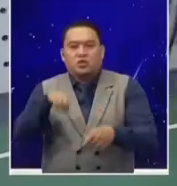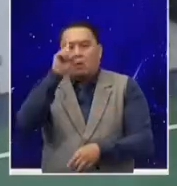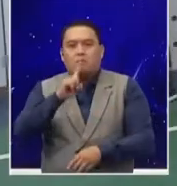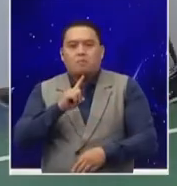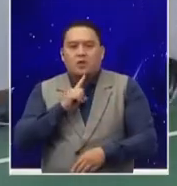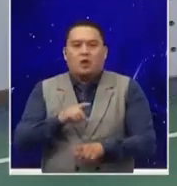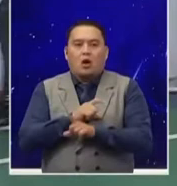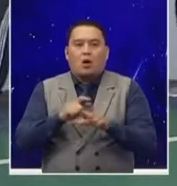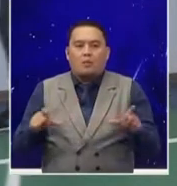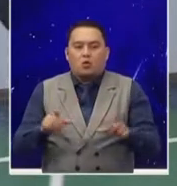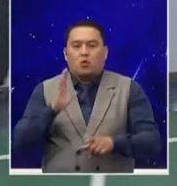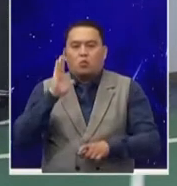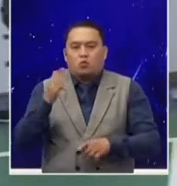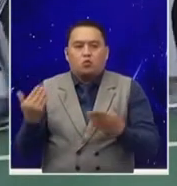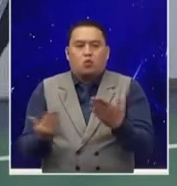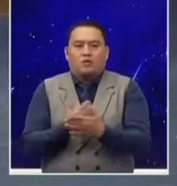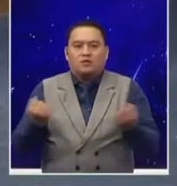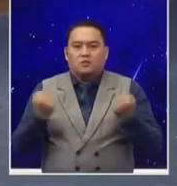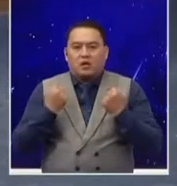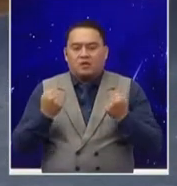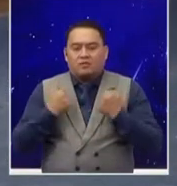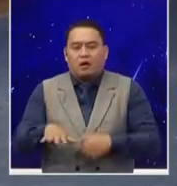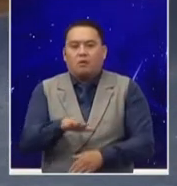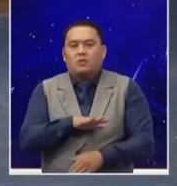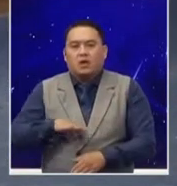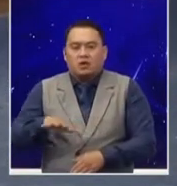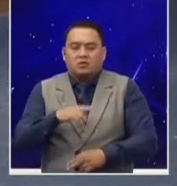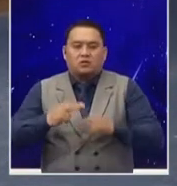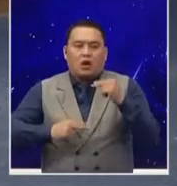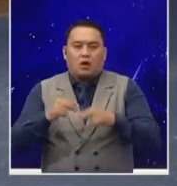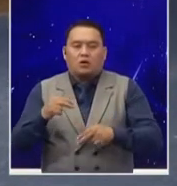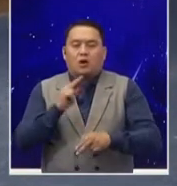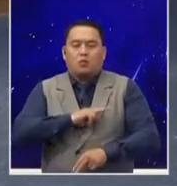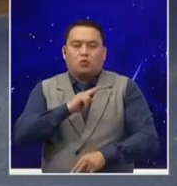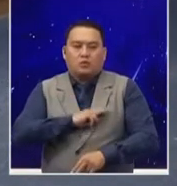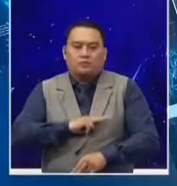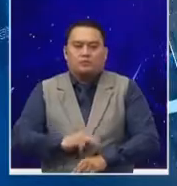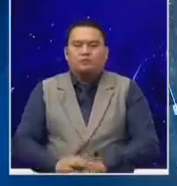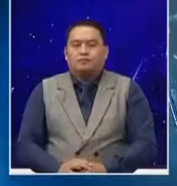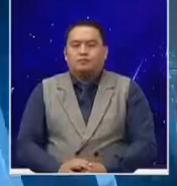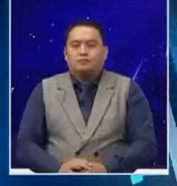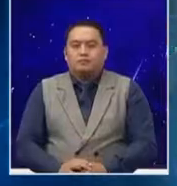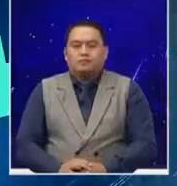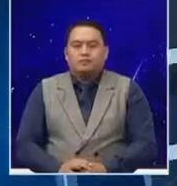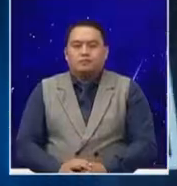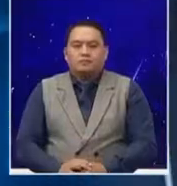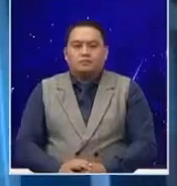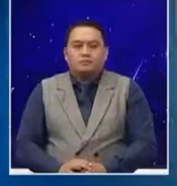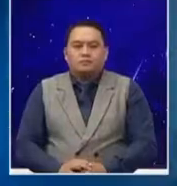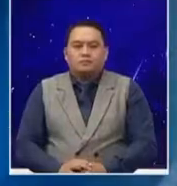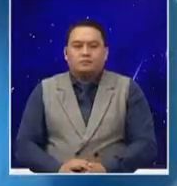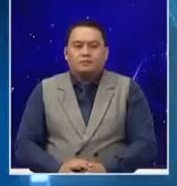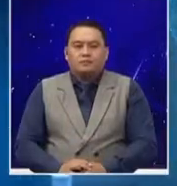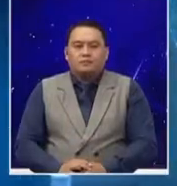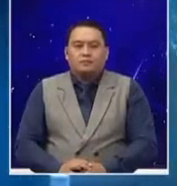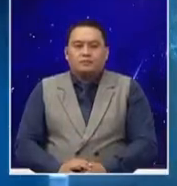территории объекта образования появится спортивная площадка. Сейчас ведутся строительно-монтажные работы. Дамир Анитов, Габит Кабдрахман,